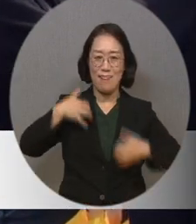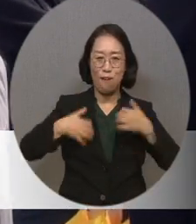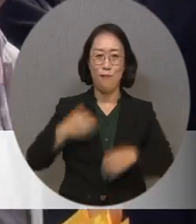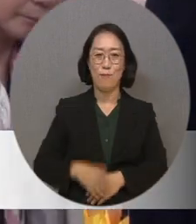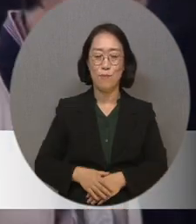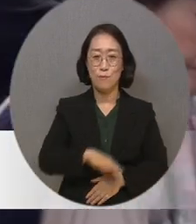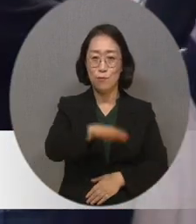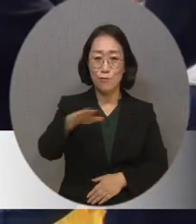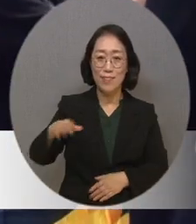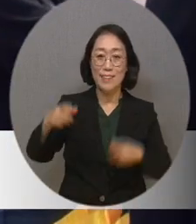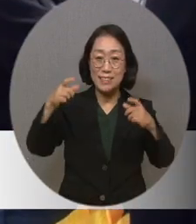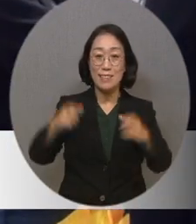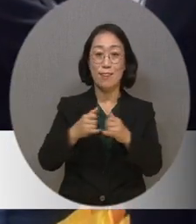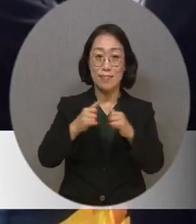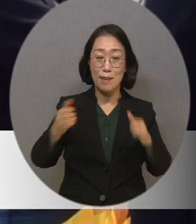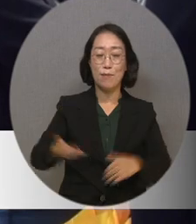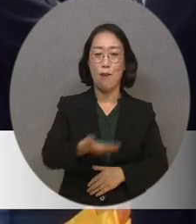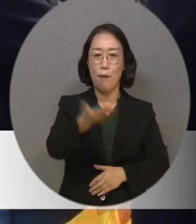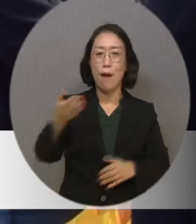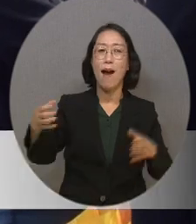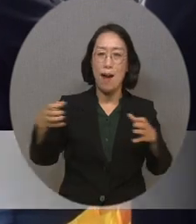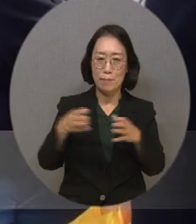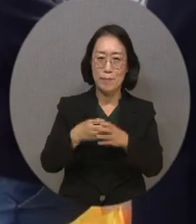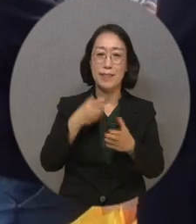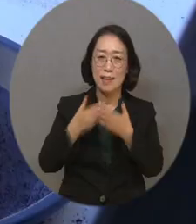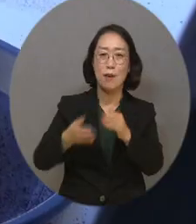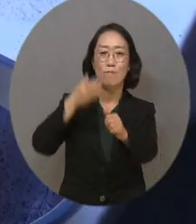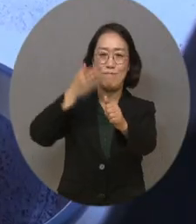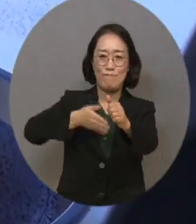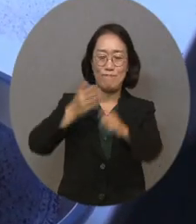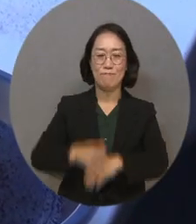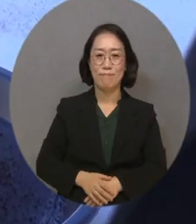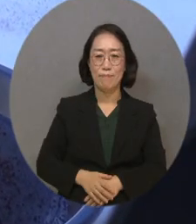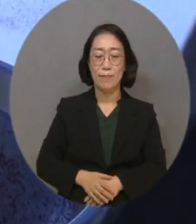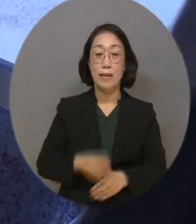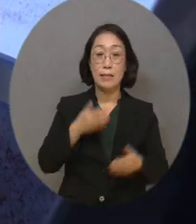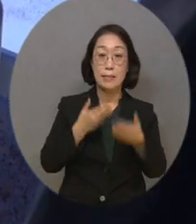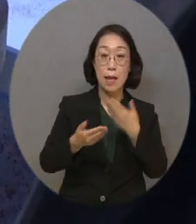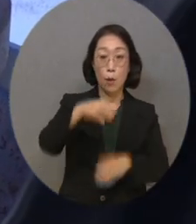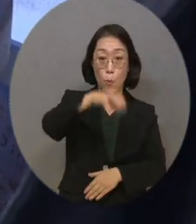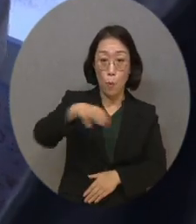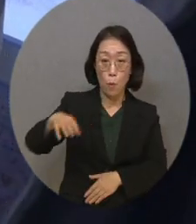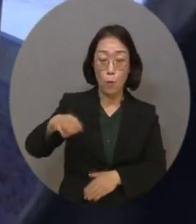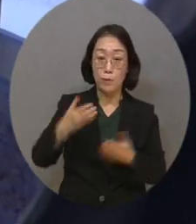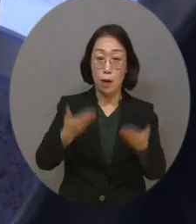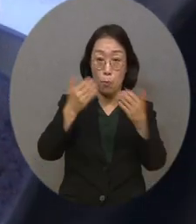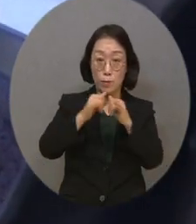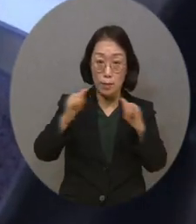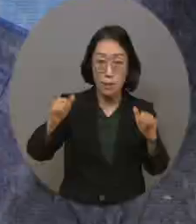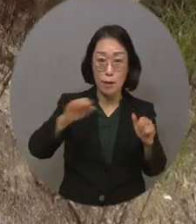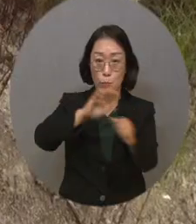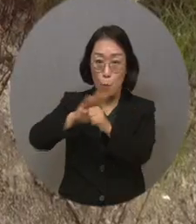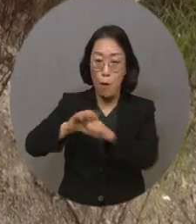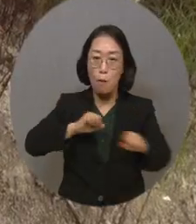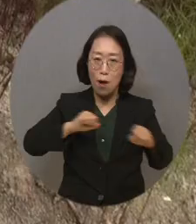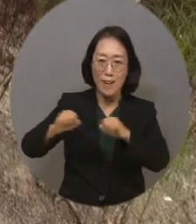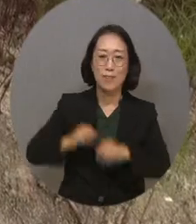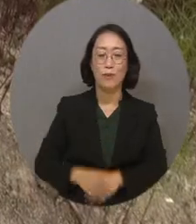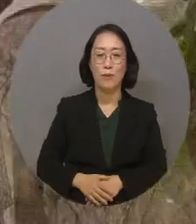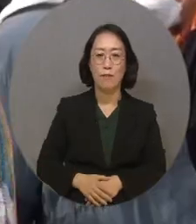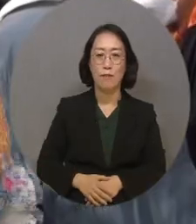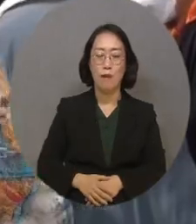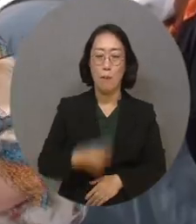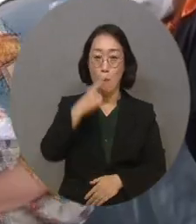즐거움 우리 시민들이 모두 함께 했으면 합니다. 체험 부스를 운영하는 봉사자들의 손길은 분주합니다. 인생 컷